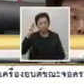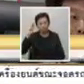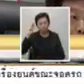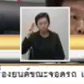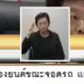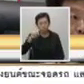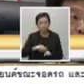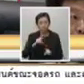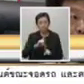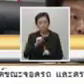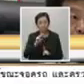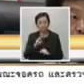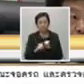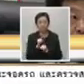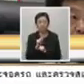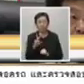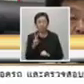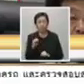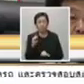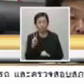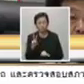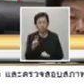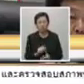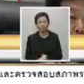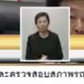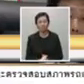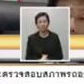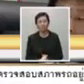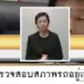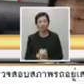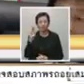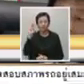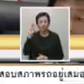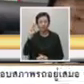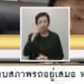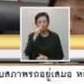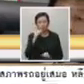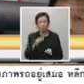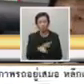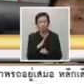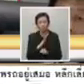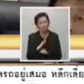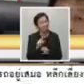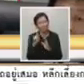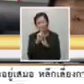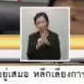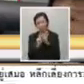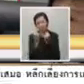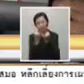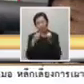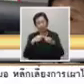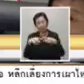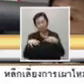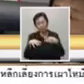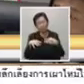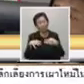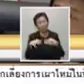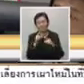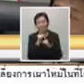ม2562ซึ่งไม่ครบถ้วนถูกต้องตามรัฐธรรมนูญแห่งราชอาณาจักรไทยเนี่ยน